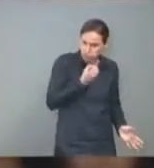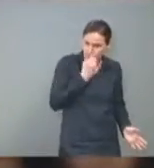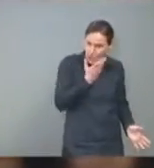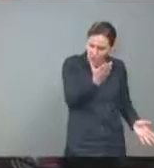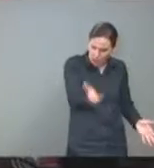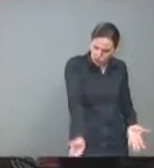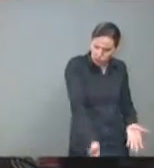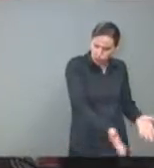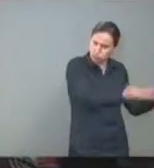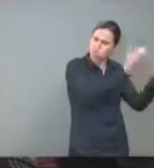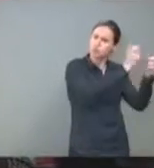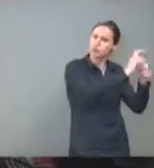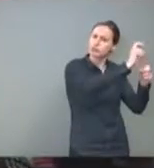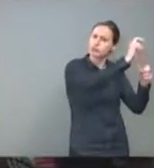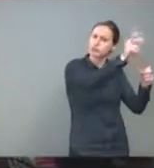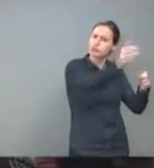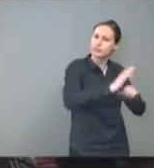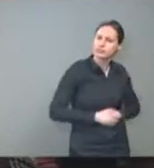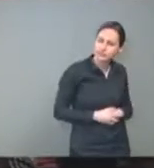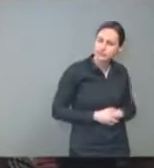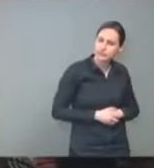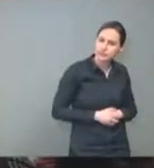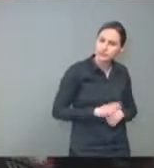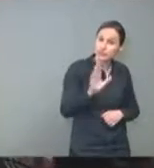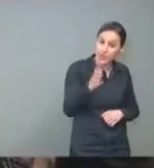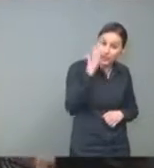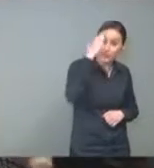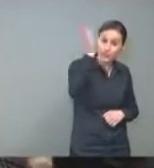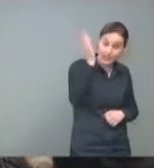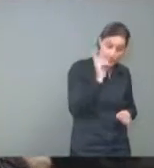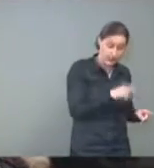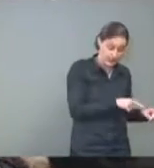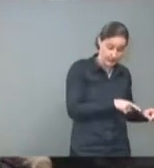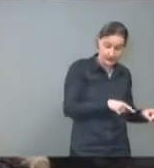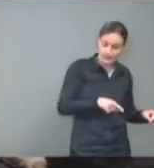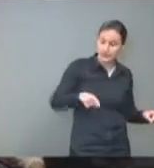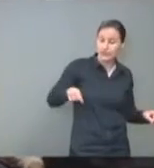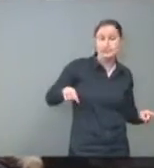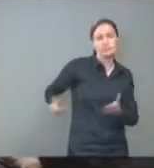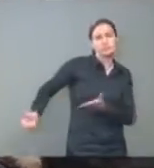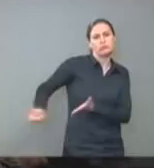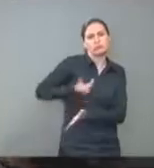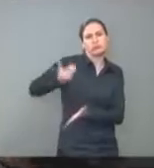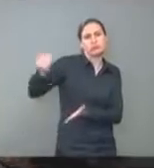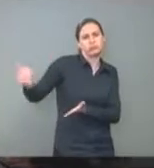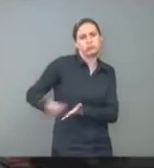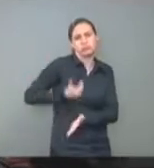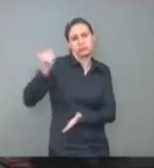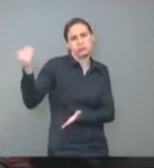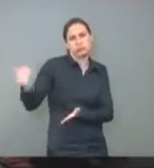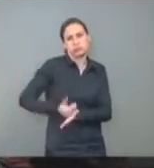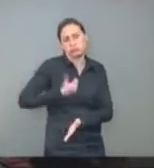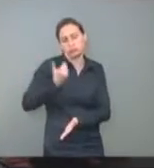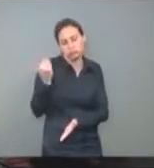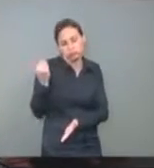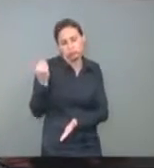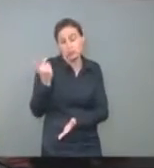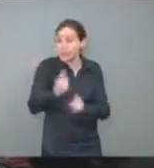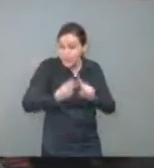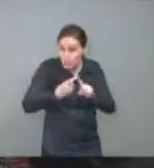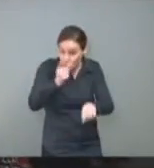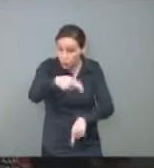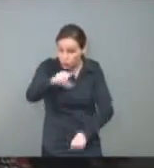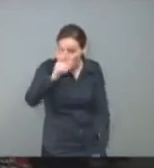prendre. Mais c'est très important que vous le sachiez et que vous le compreniez, parce que vous avez le droit de demander aux autres pourquoi ils ne veulent pas le faire.